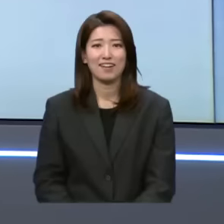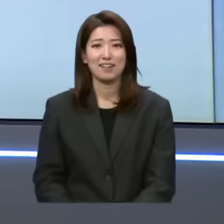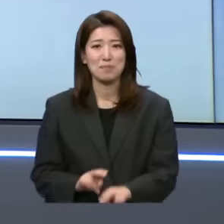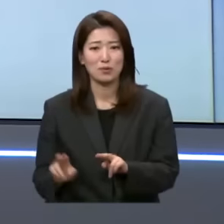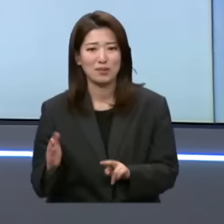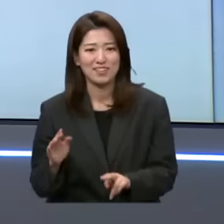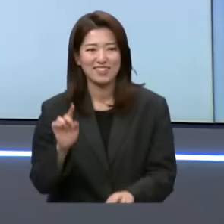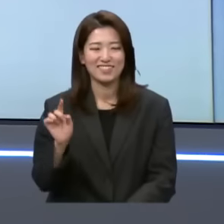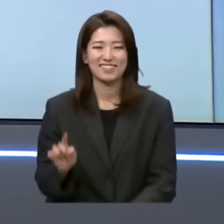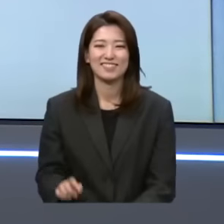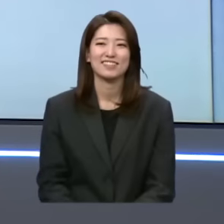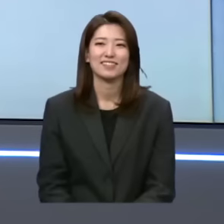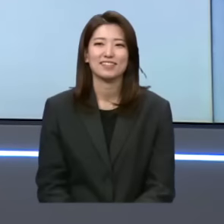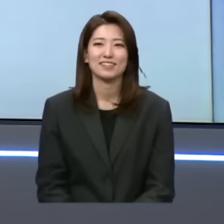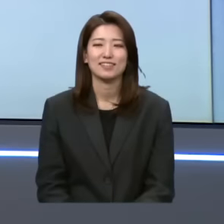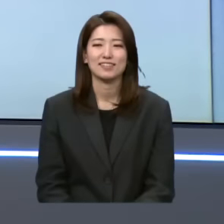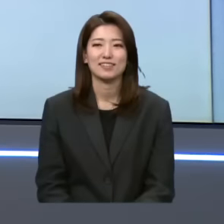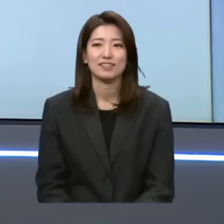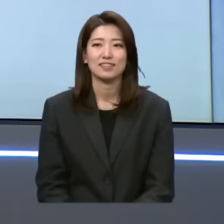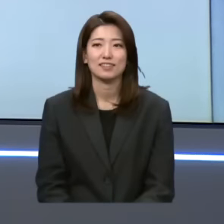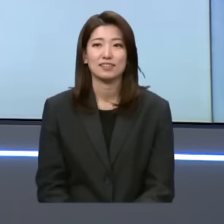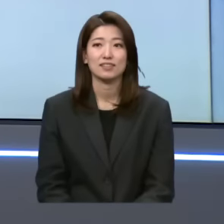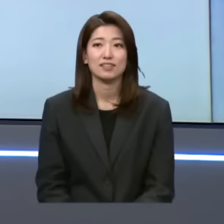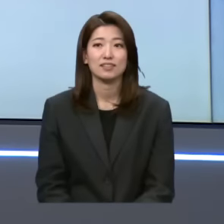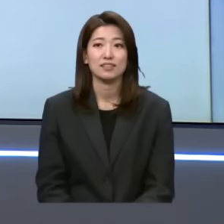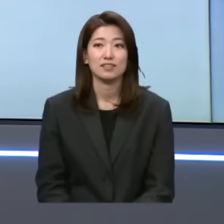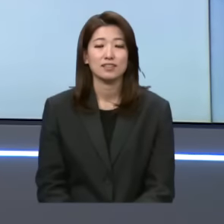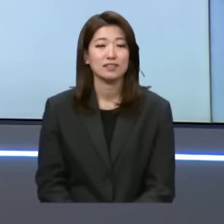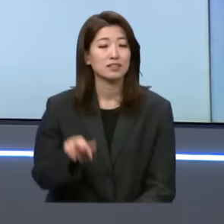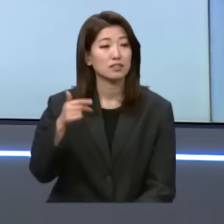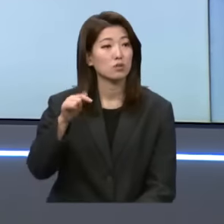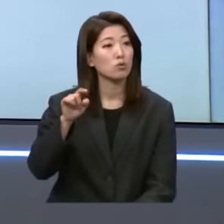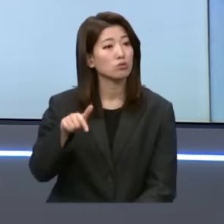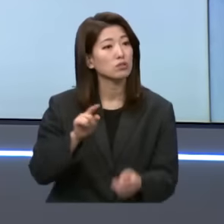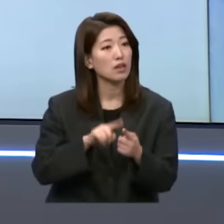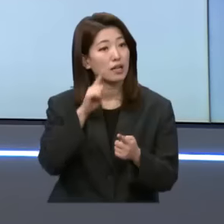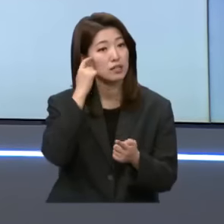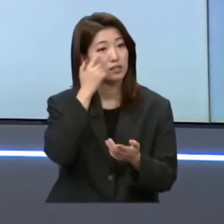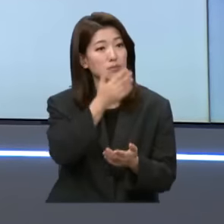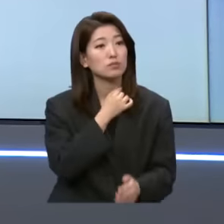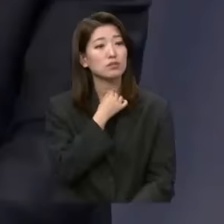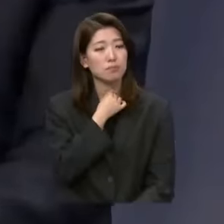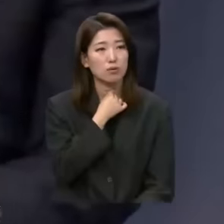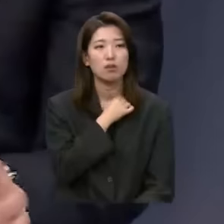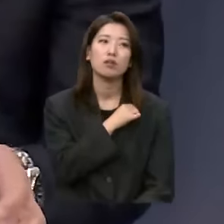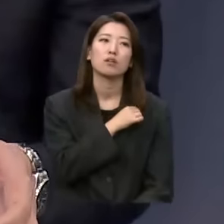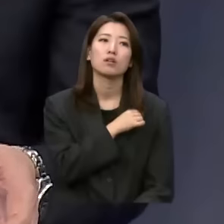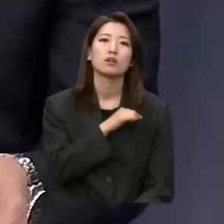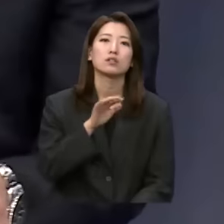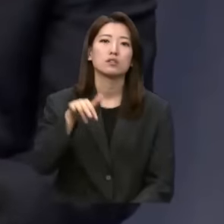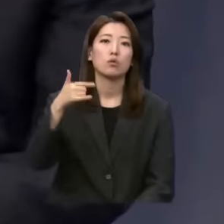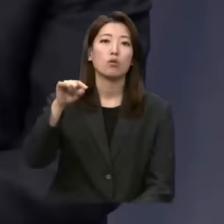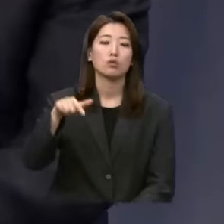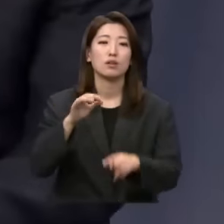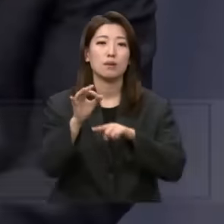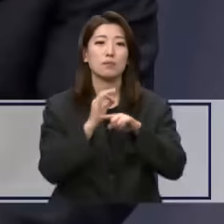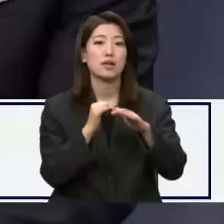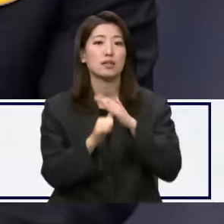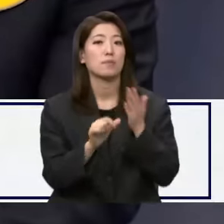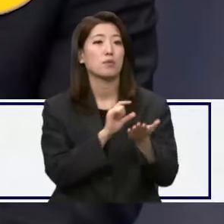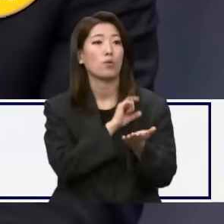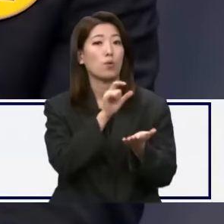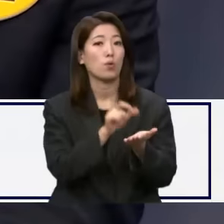조국 대표이가 나왔으니까 김보엽 대표님 추가로 하나 좀 질문을 드린다면 사실 비례 신청을 했거든요 조국 대표